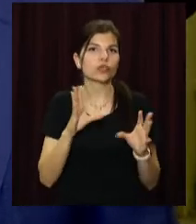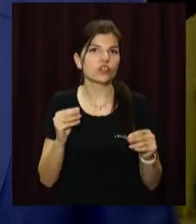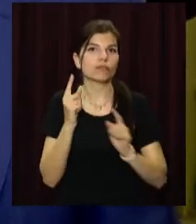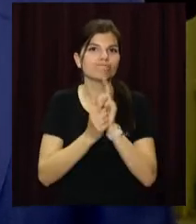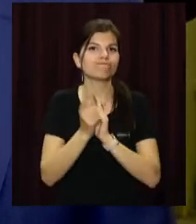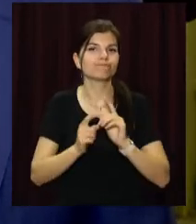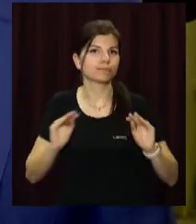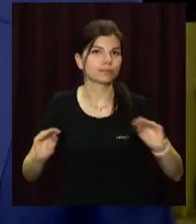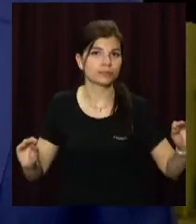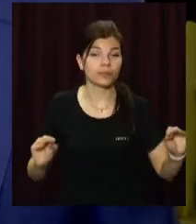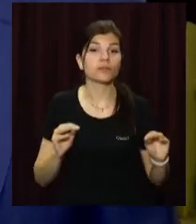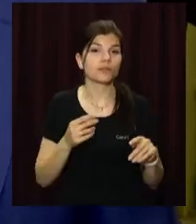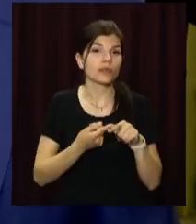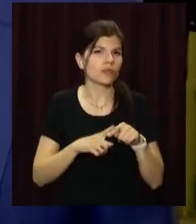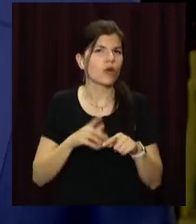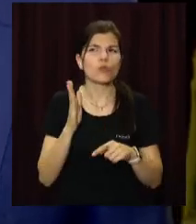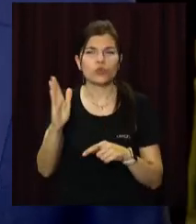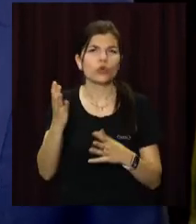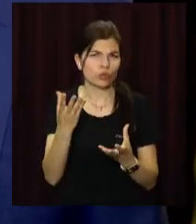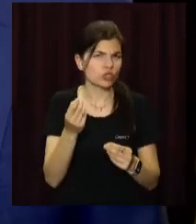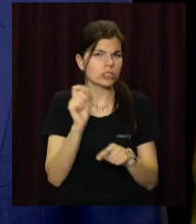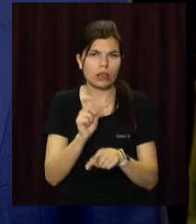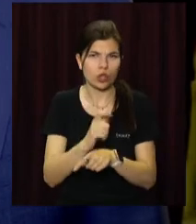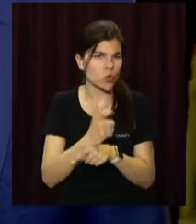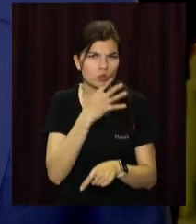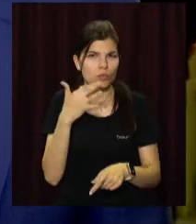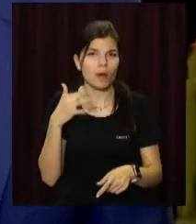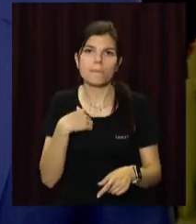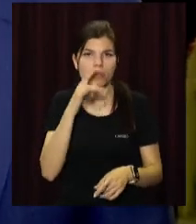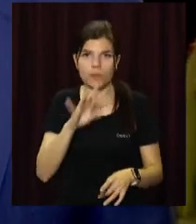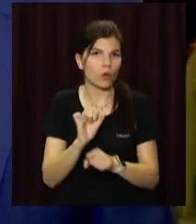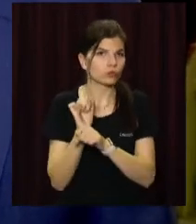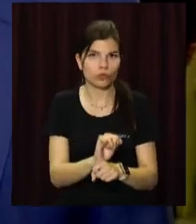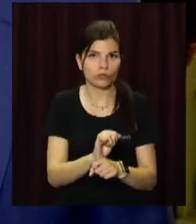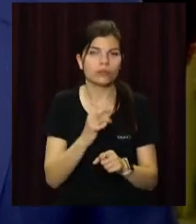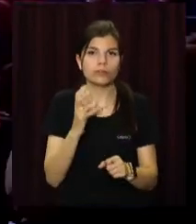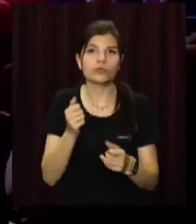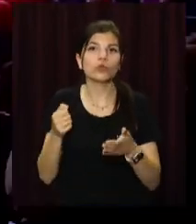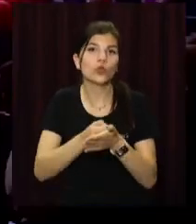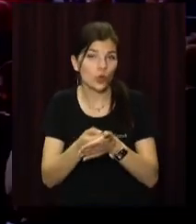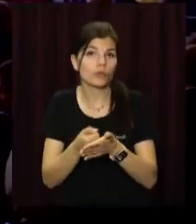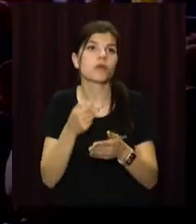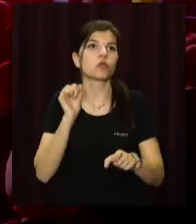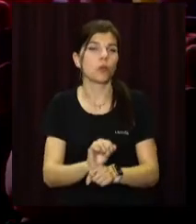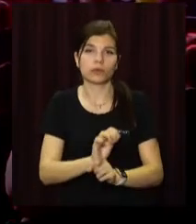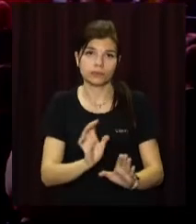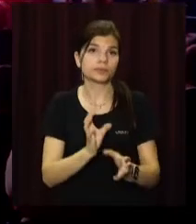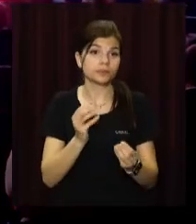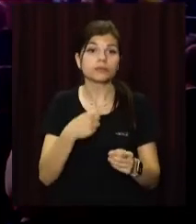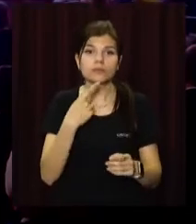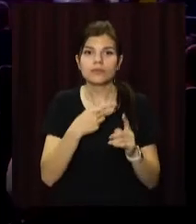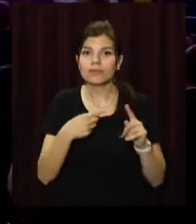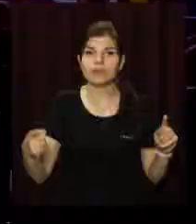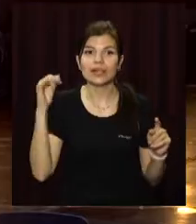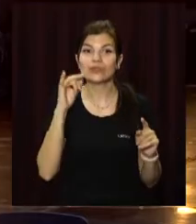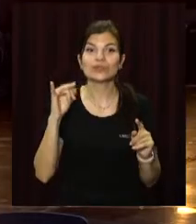благоустроєнше. Впереді, насправді, ще дуже багато задач, які потрібно вирішити. Ми не будемо останавливатися на досягнутому. За більш ніж 20-річну